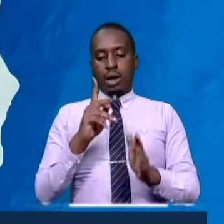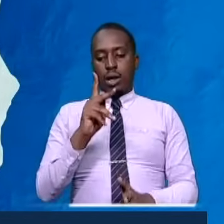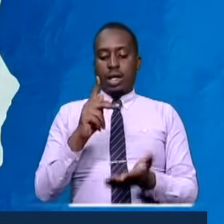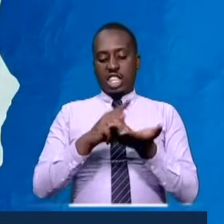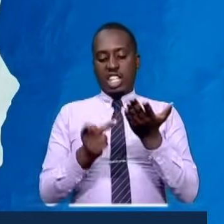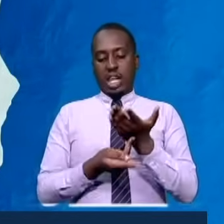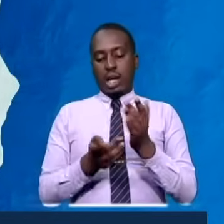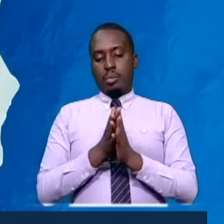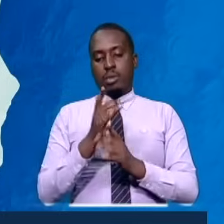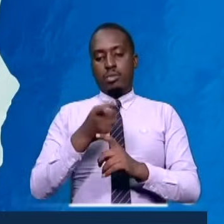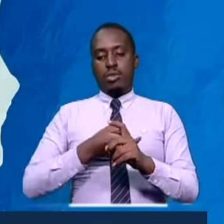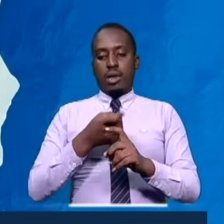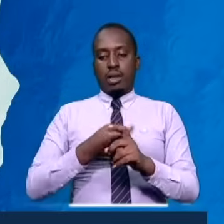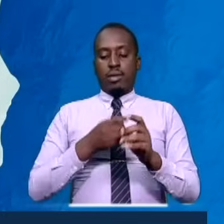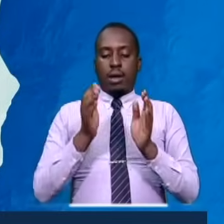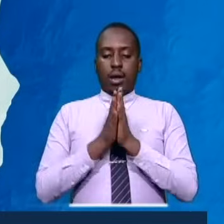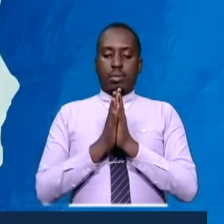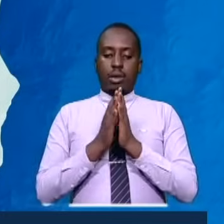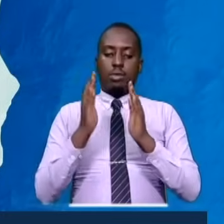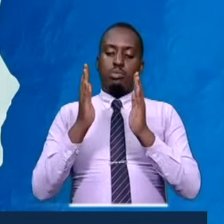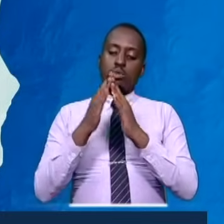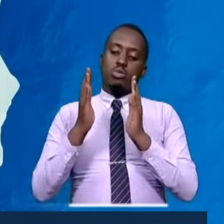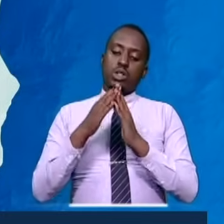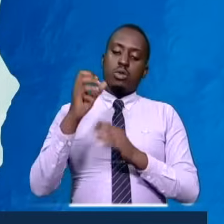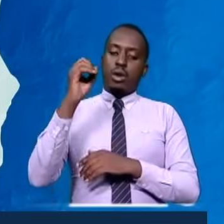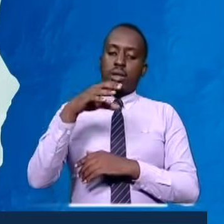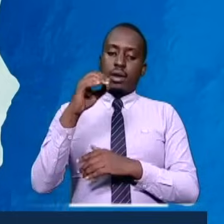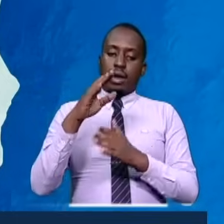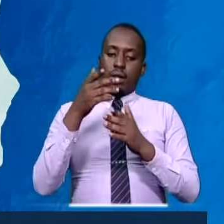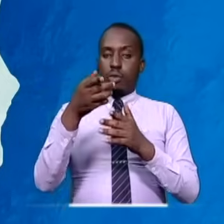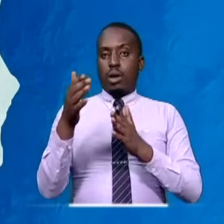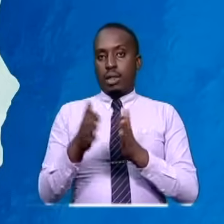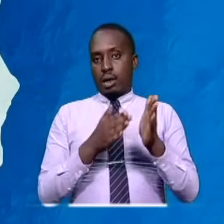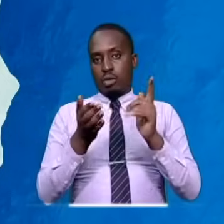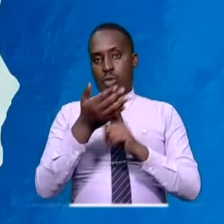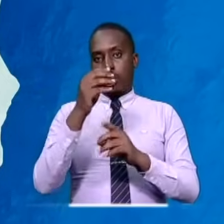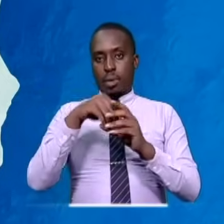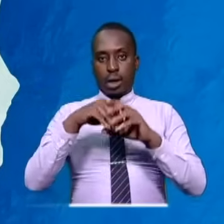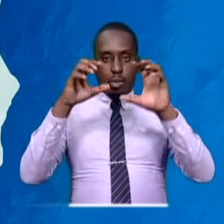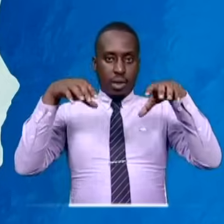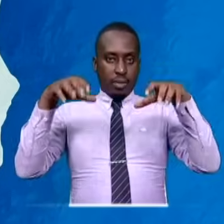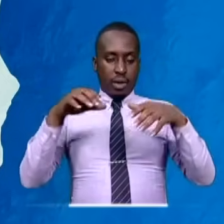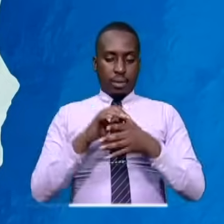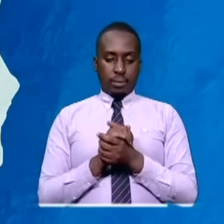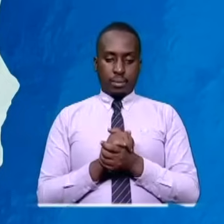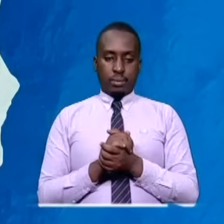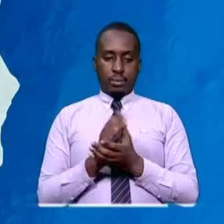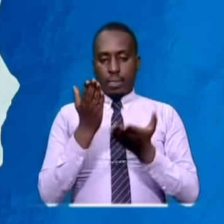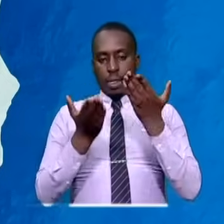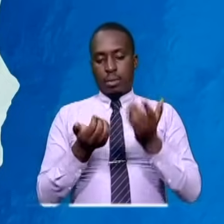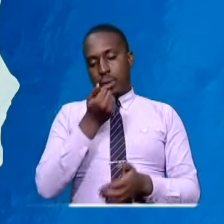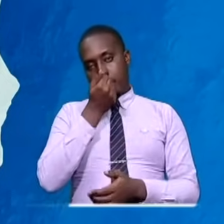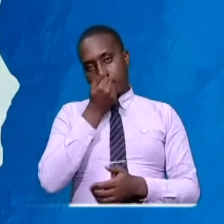mu karere ka Musanze ndetse no mu mujyi wa Kigali no hateganyijwe kuzaboneka imvura ibipimo